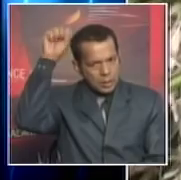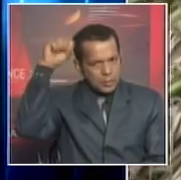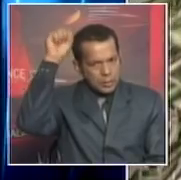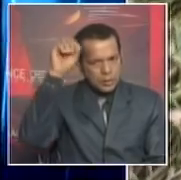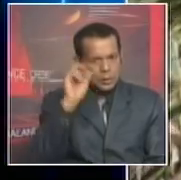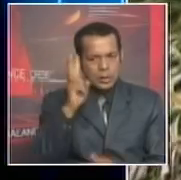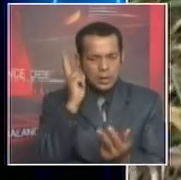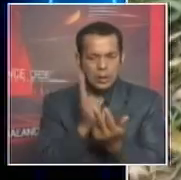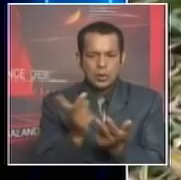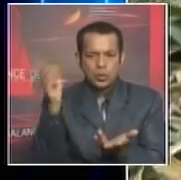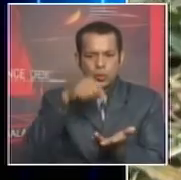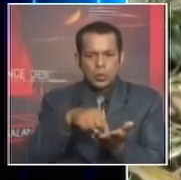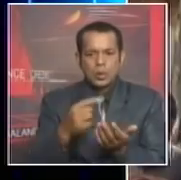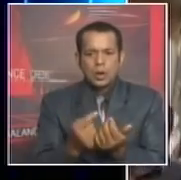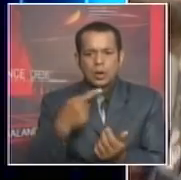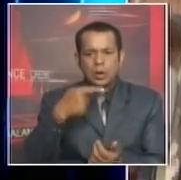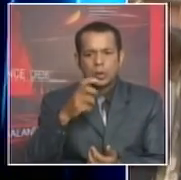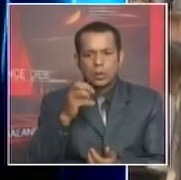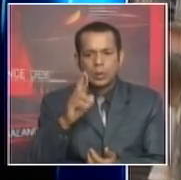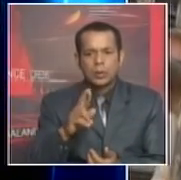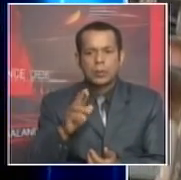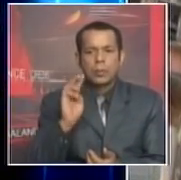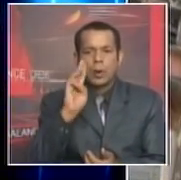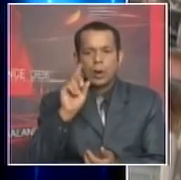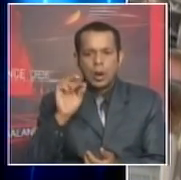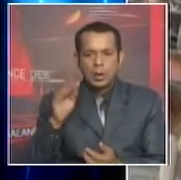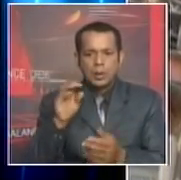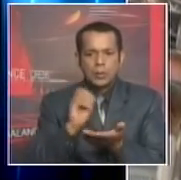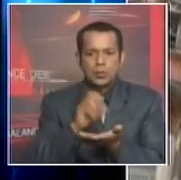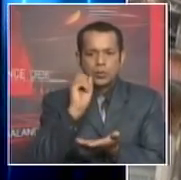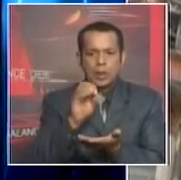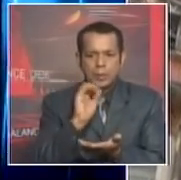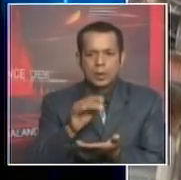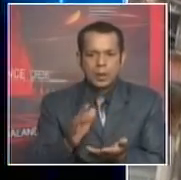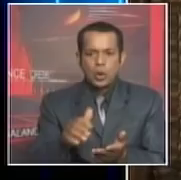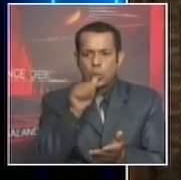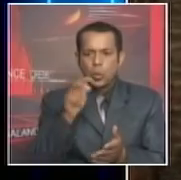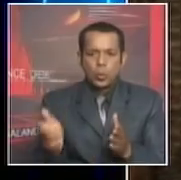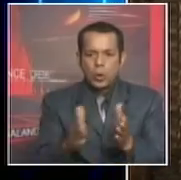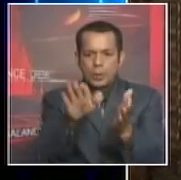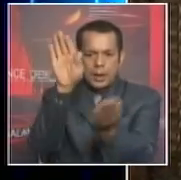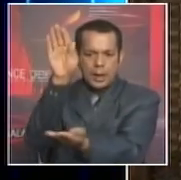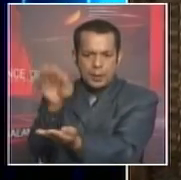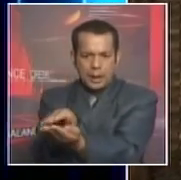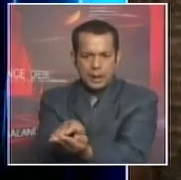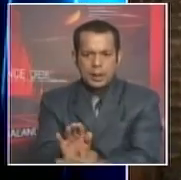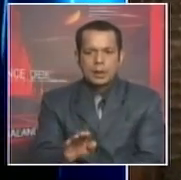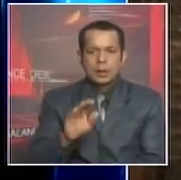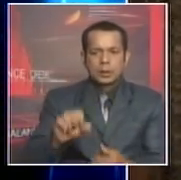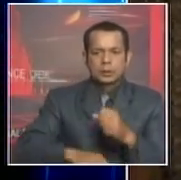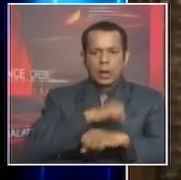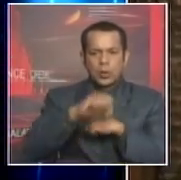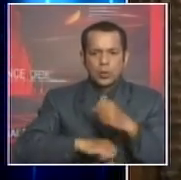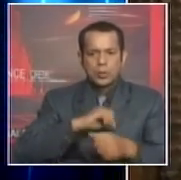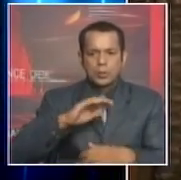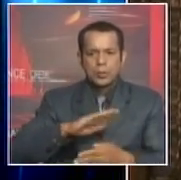छ। त्यसैको स्वरूपमा नरकटबाट गठेमङ्गल बनाई पूजाआजा गरी त्यसलाई खोलामा विसर्जन गर्ने तथा साउनभरि